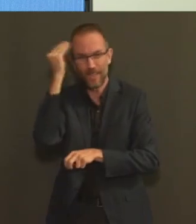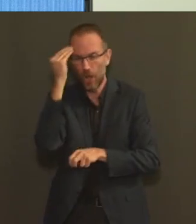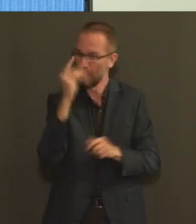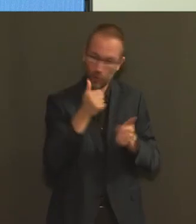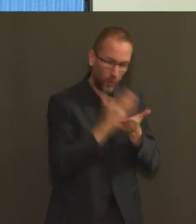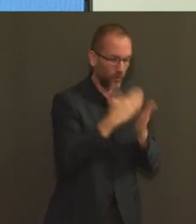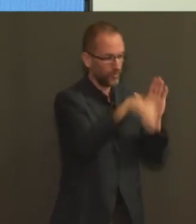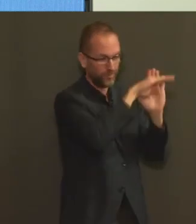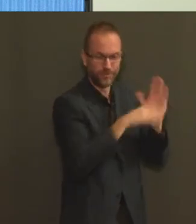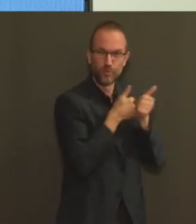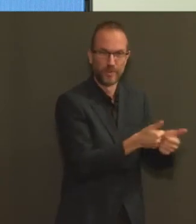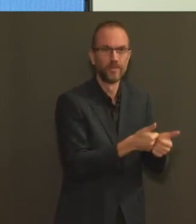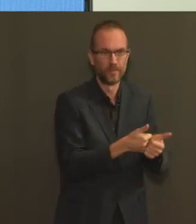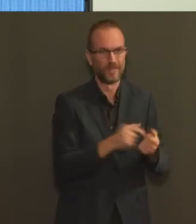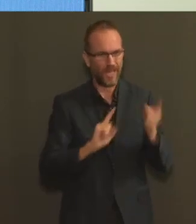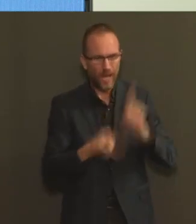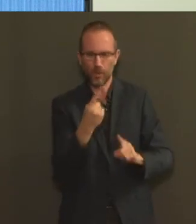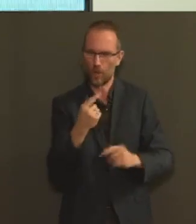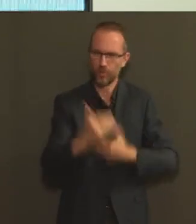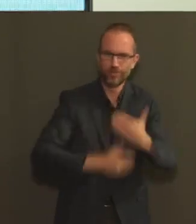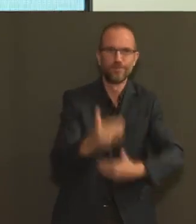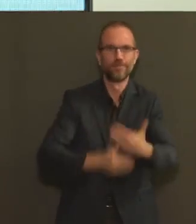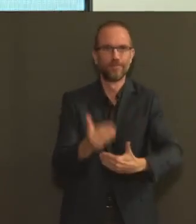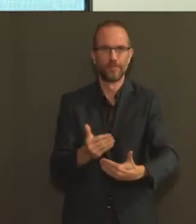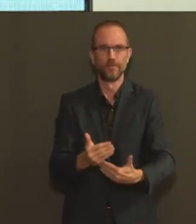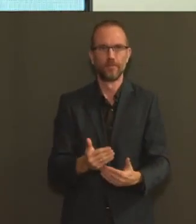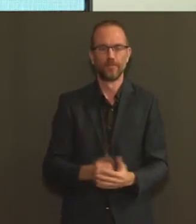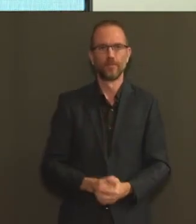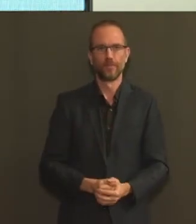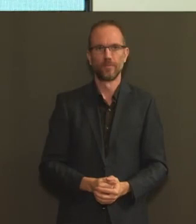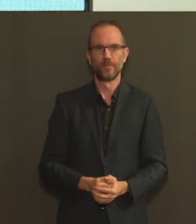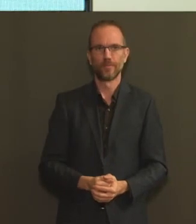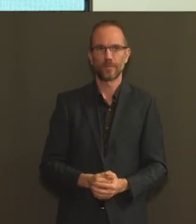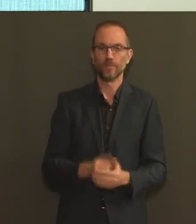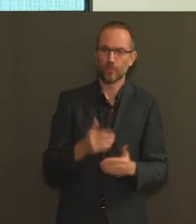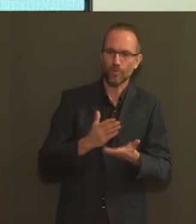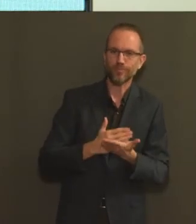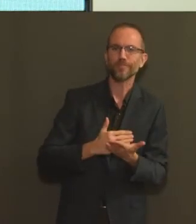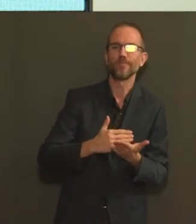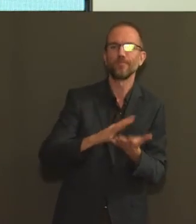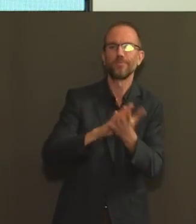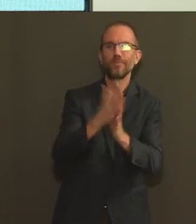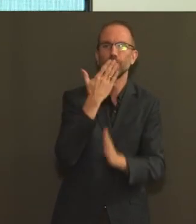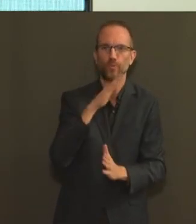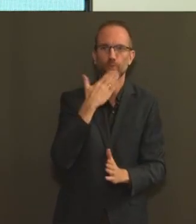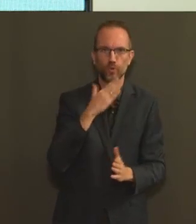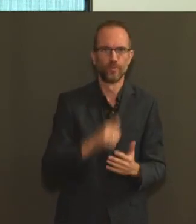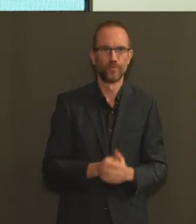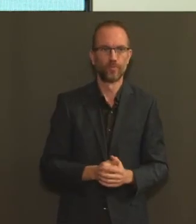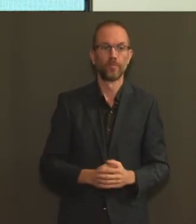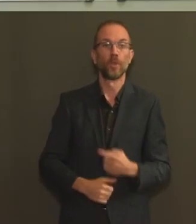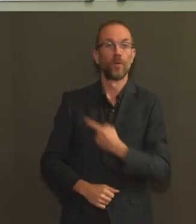nous maintenons actuellement. Au niveau des chiffres, au niveau purement de ce niveau-là des